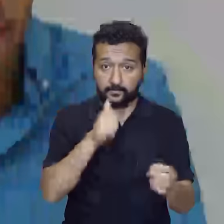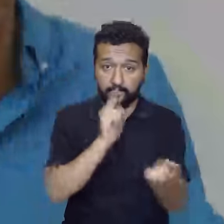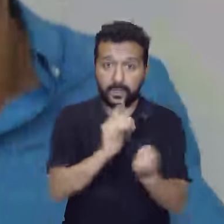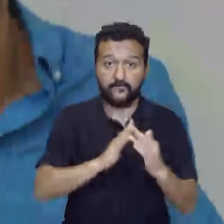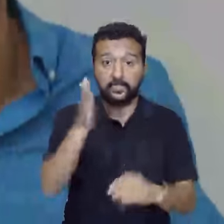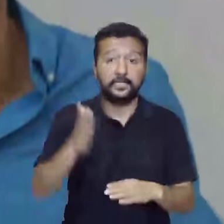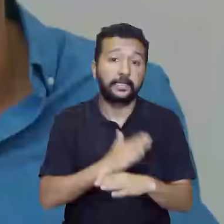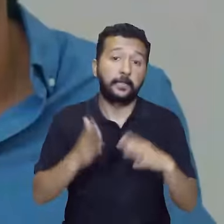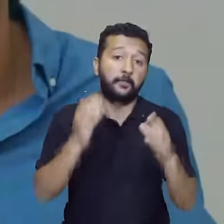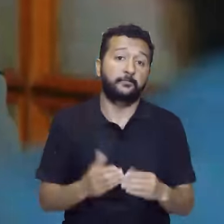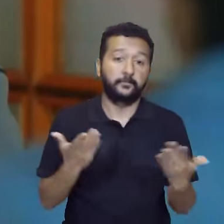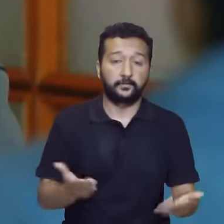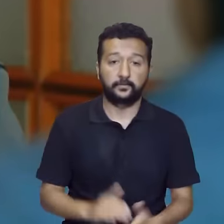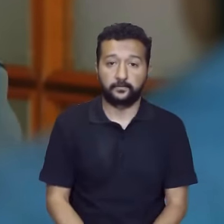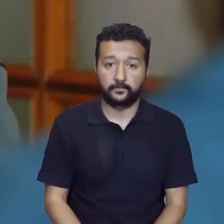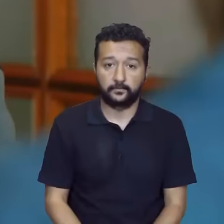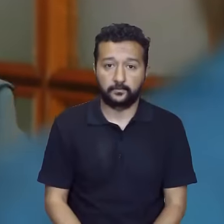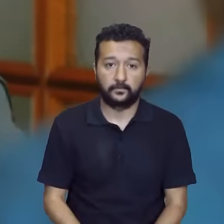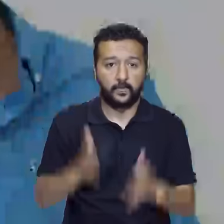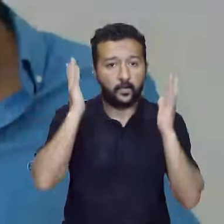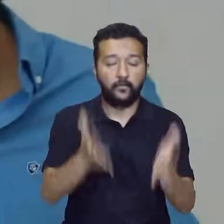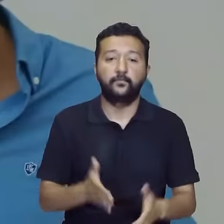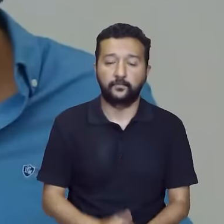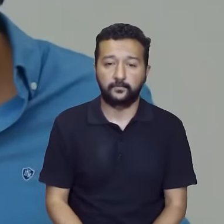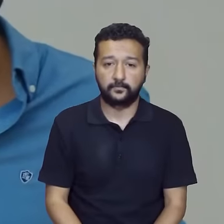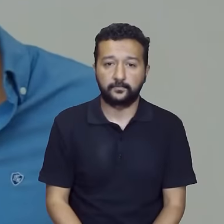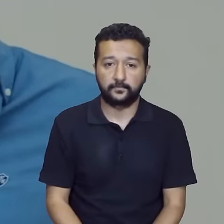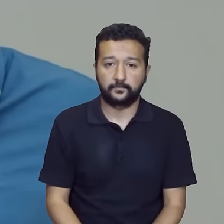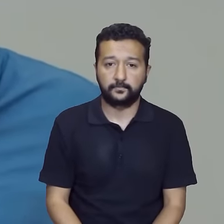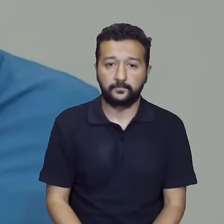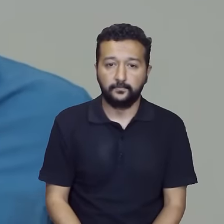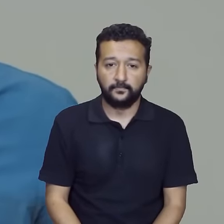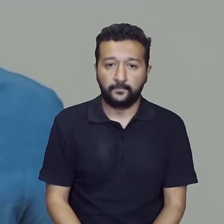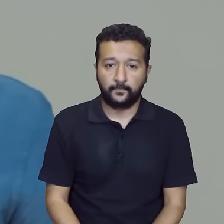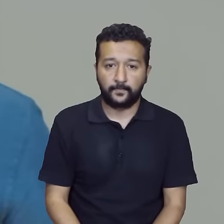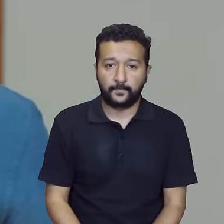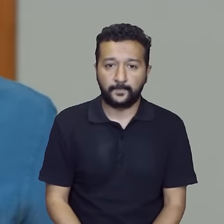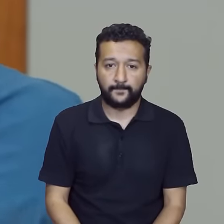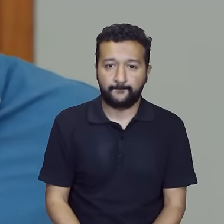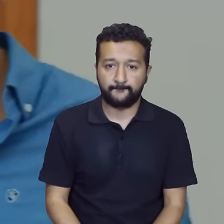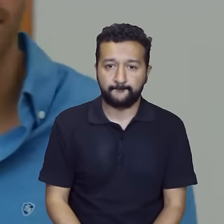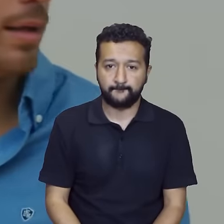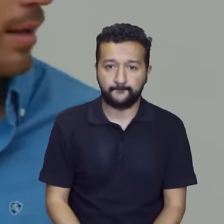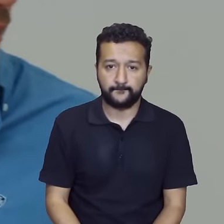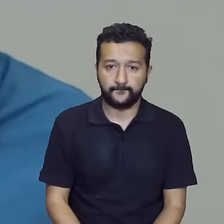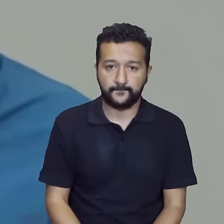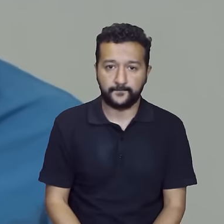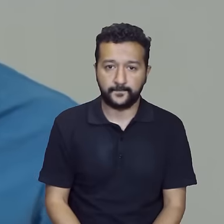evine gideceksen niye olsun ki zaten? Of! Montunu giyip çantasını da taktığı gibi